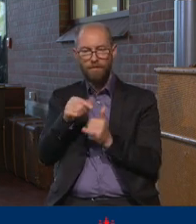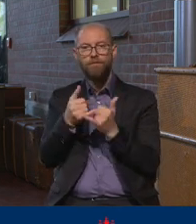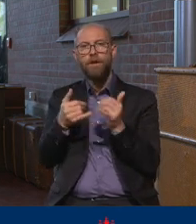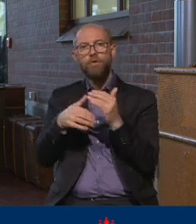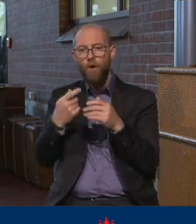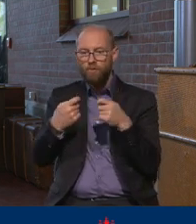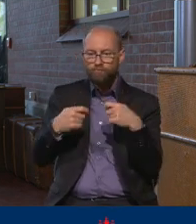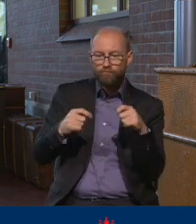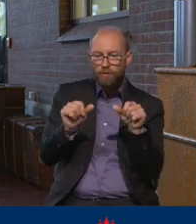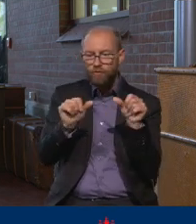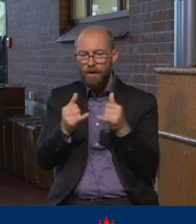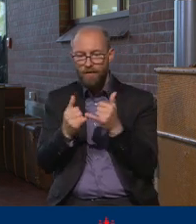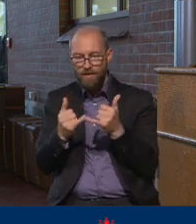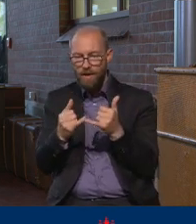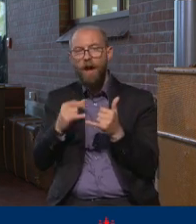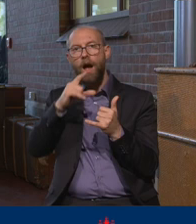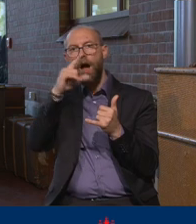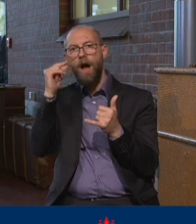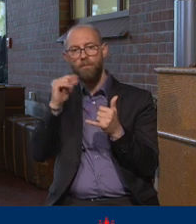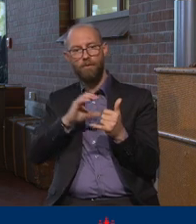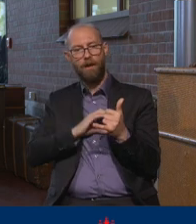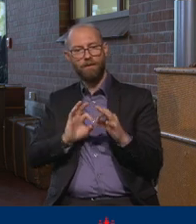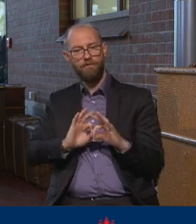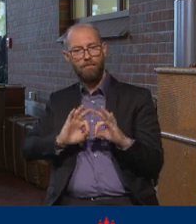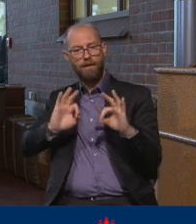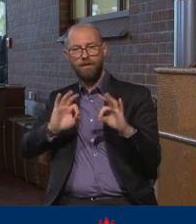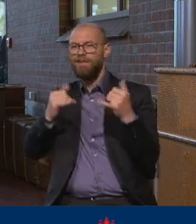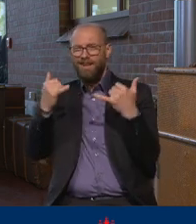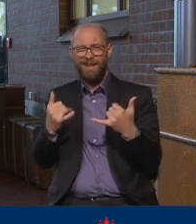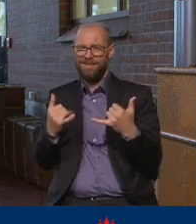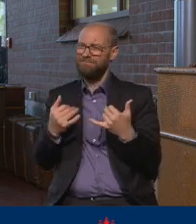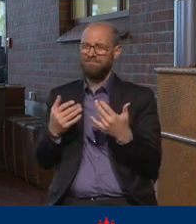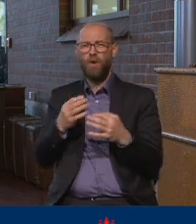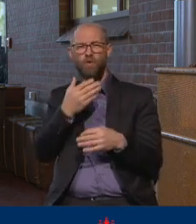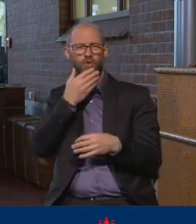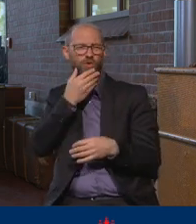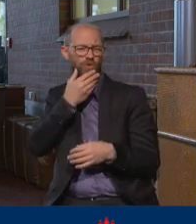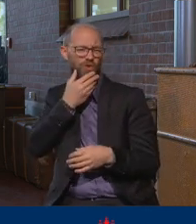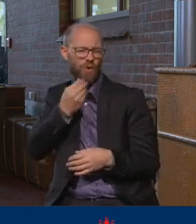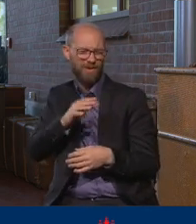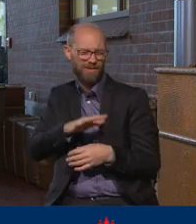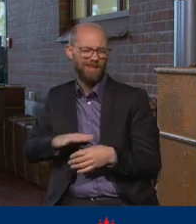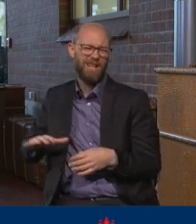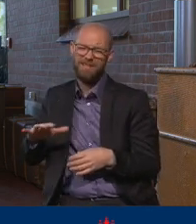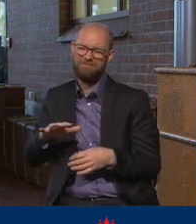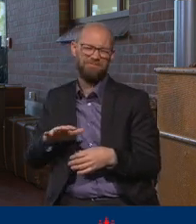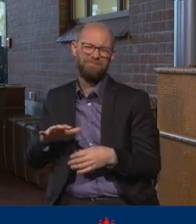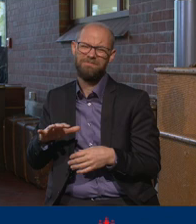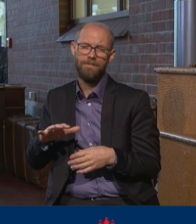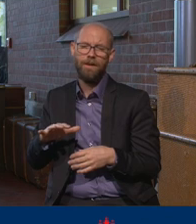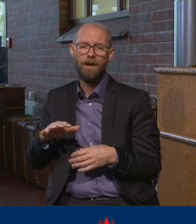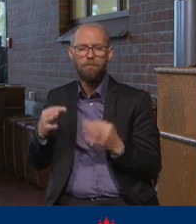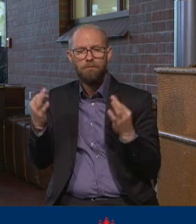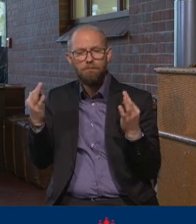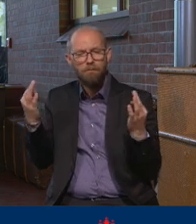wesentlich verbessern können der sich noch nicht so von seiner schönsten seite zeigt dann geht das nicht ohne das wissen der